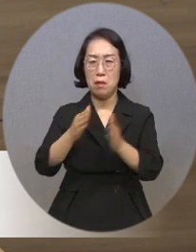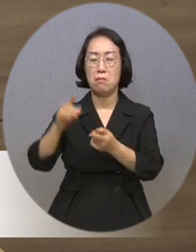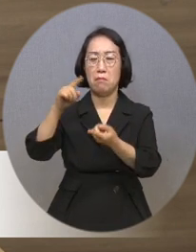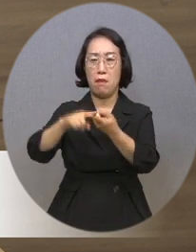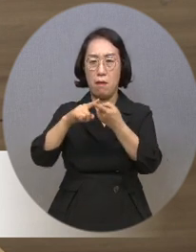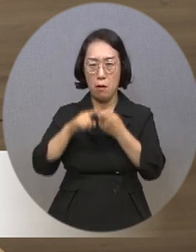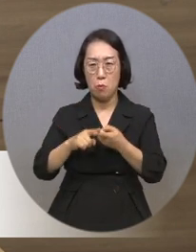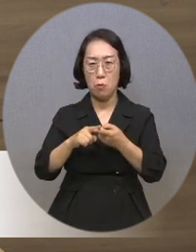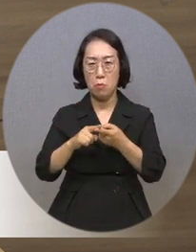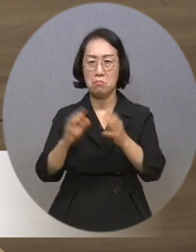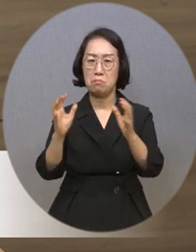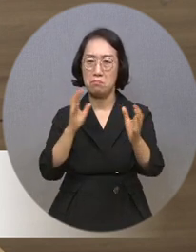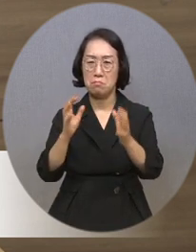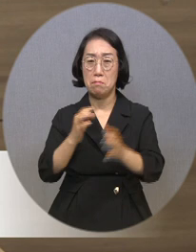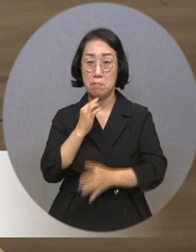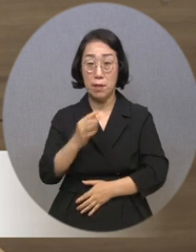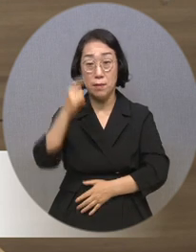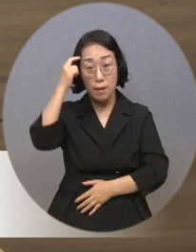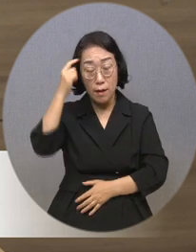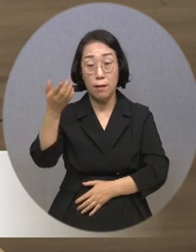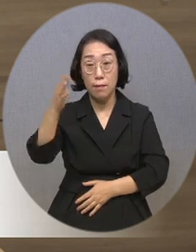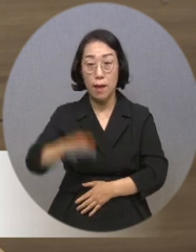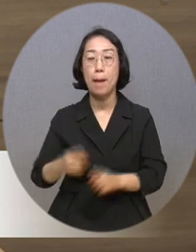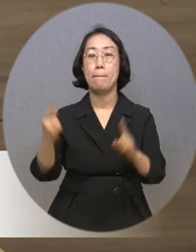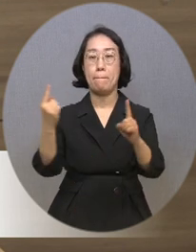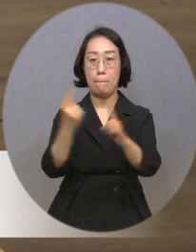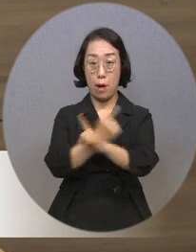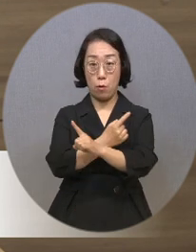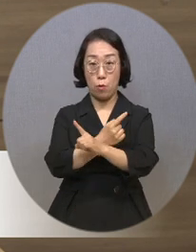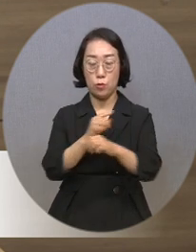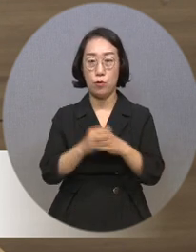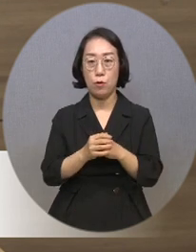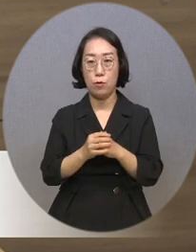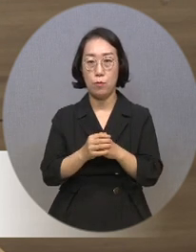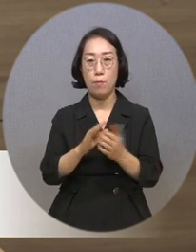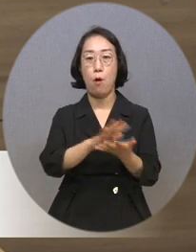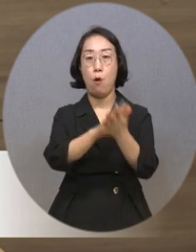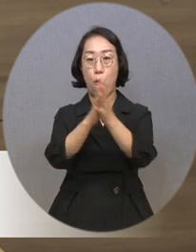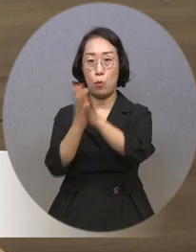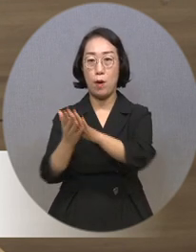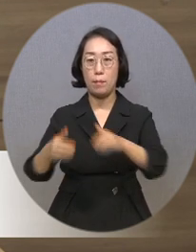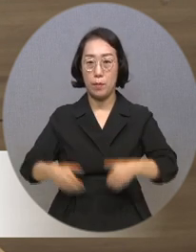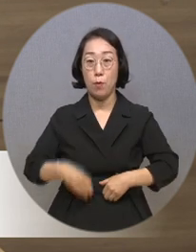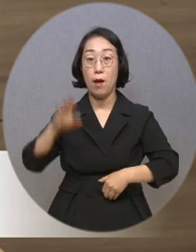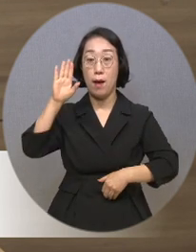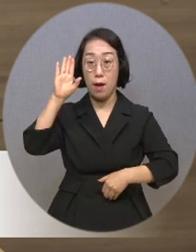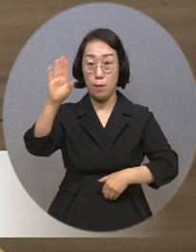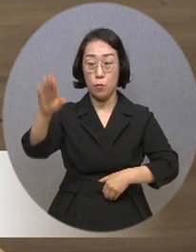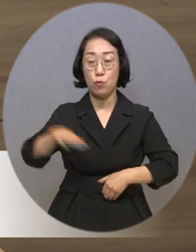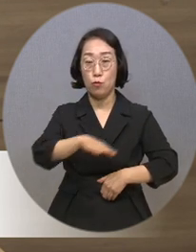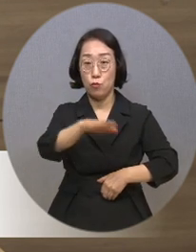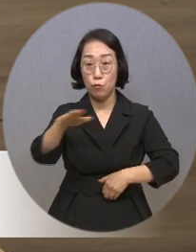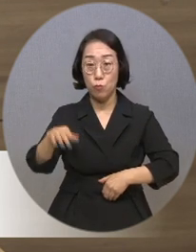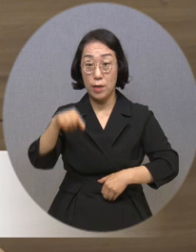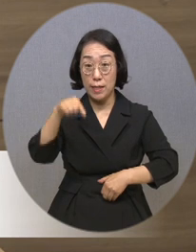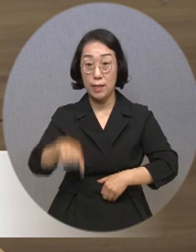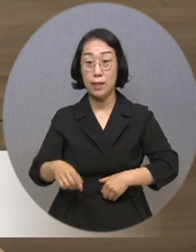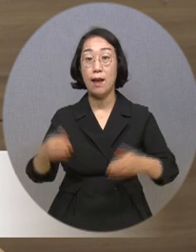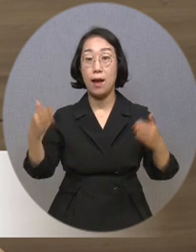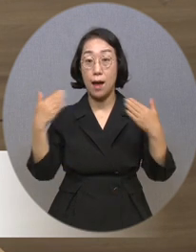만들어진 공론이라고 생각을 많이 했습니다. 이제는 좀 변화의 시대가 필요하지 않나 이런 생각이 듭니다. 앞으로 우리 공론화